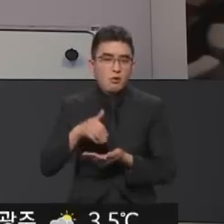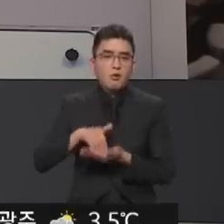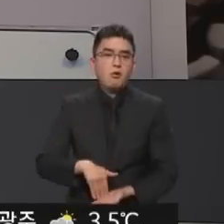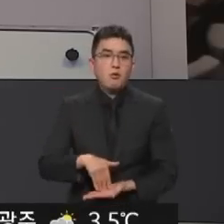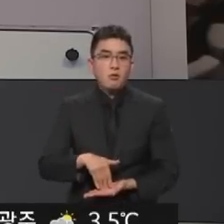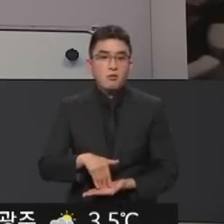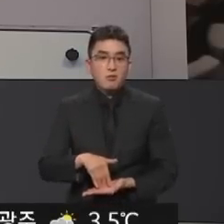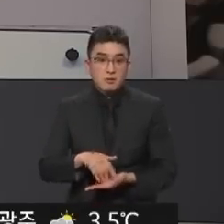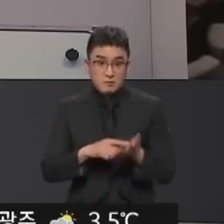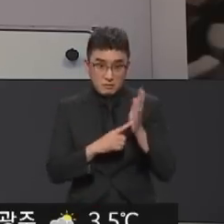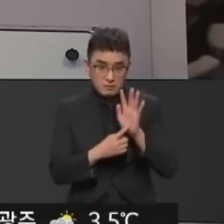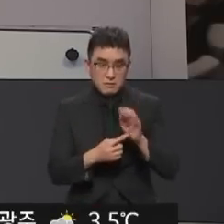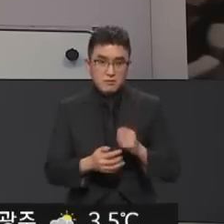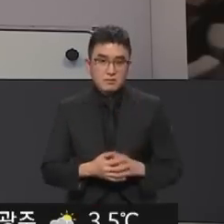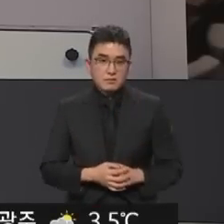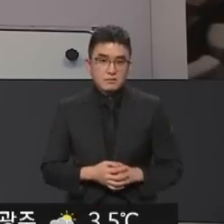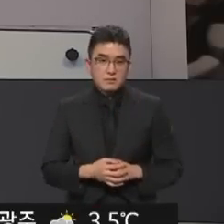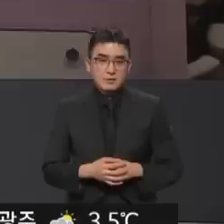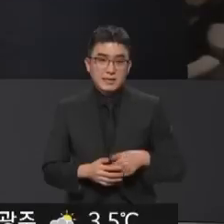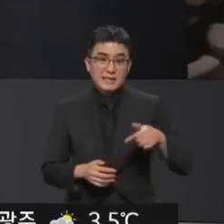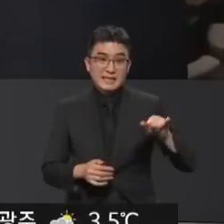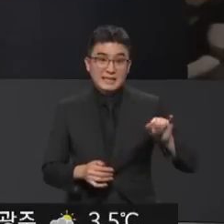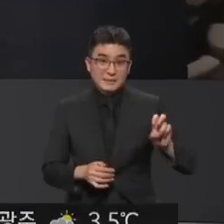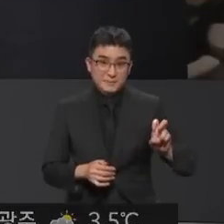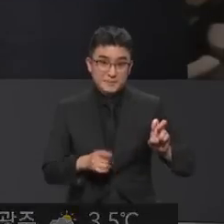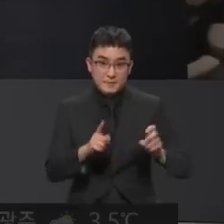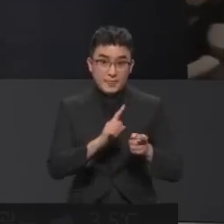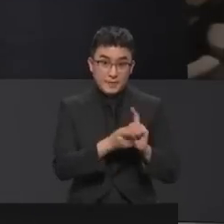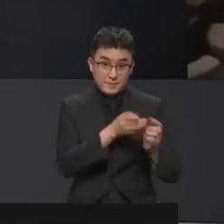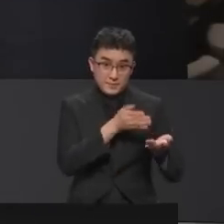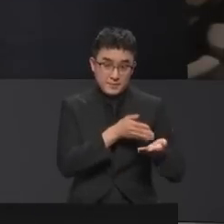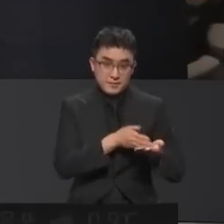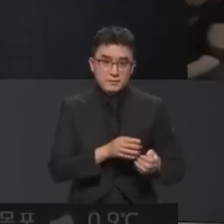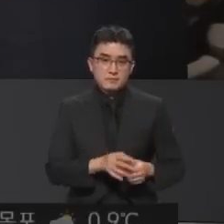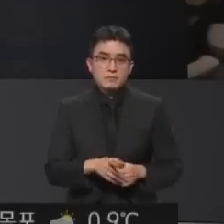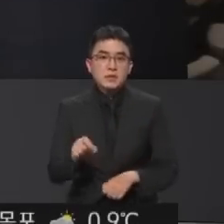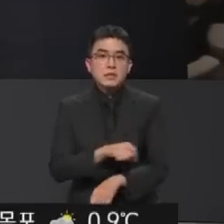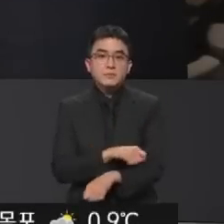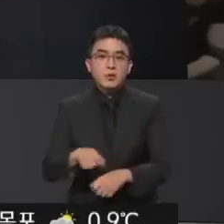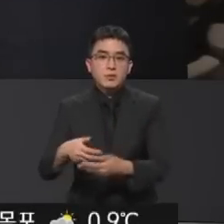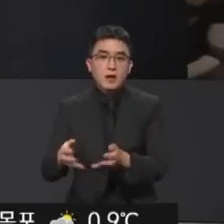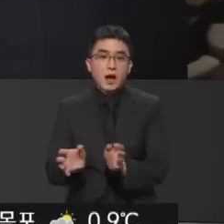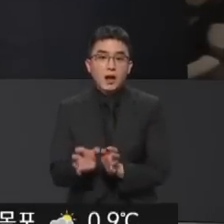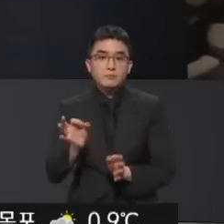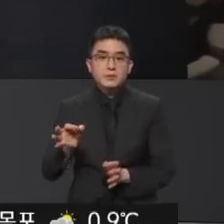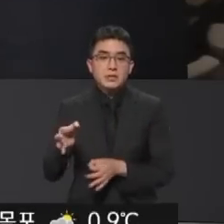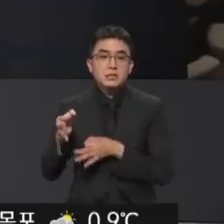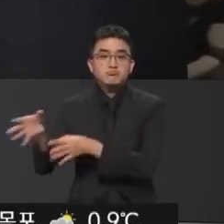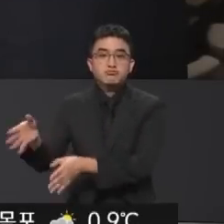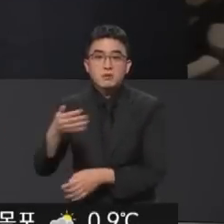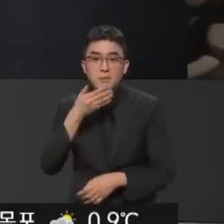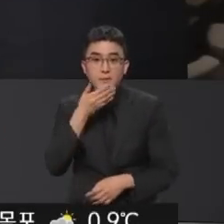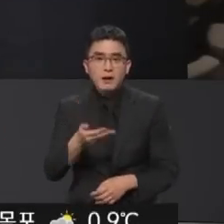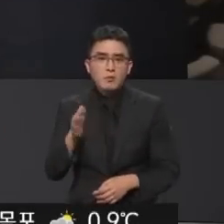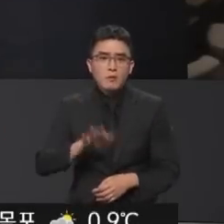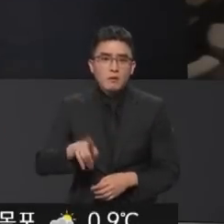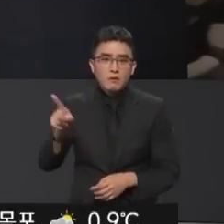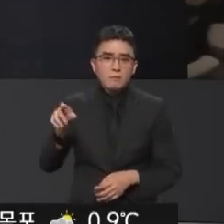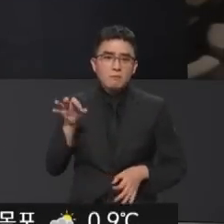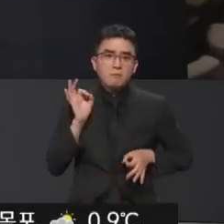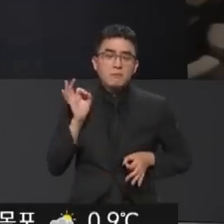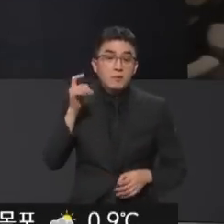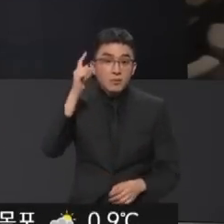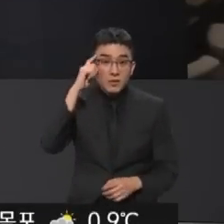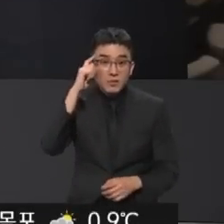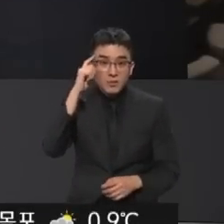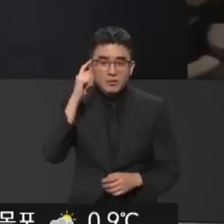방금 보신 김 의원 측 김시관 수석 대변인은 특별 당비로 이 비용을 기부를 할 수도 있는데 그러지 않고 있다고 지적했습니다.